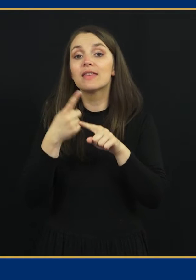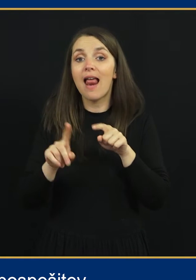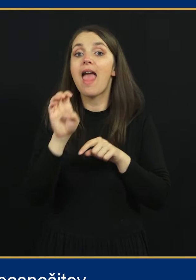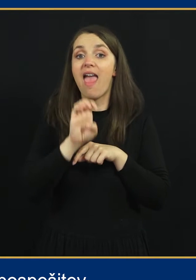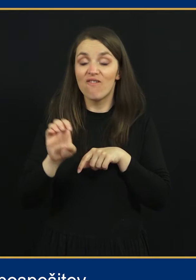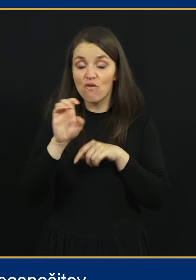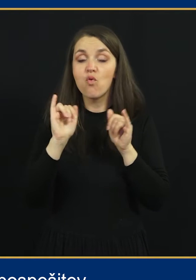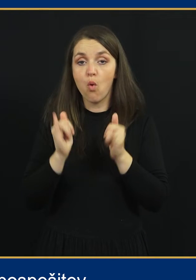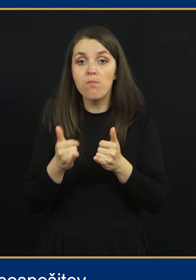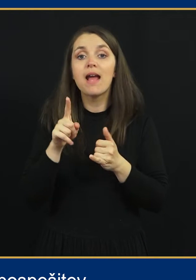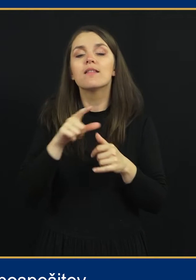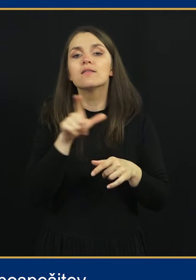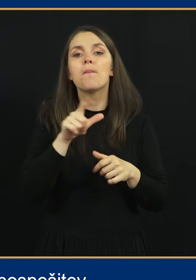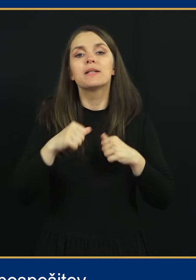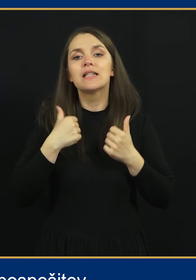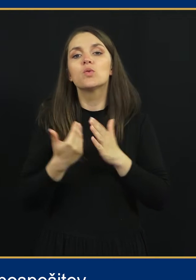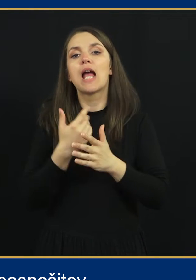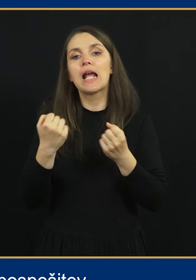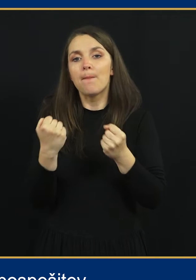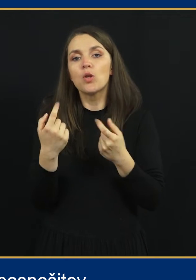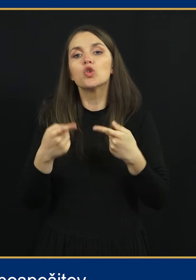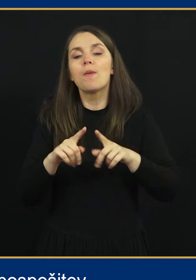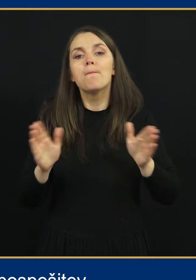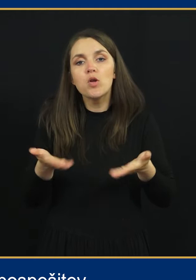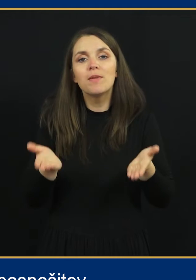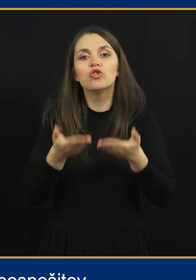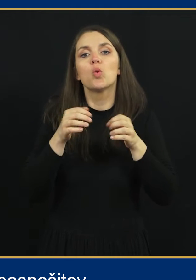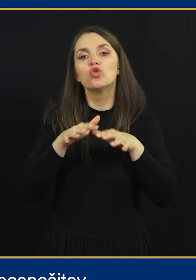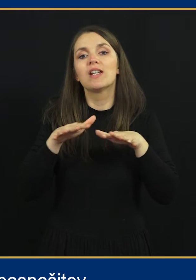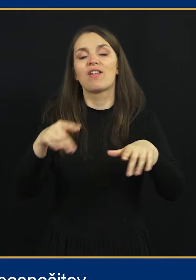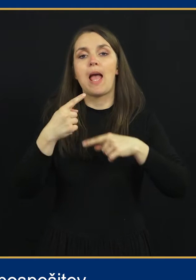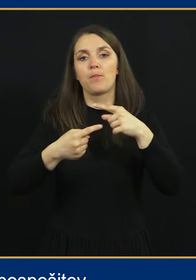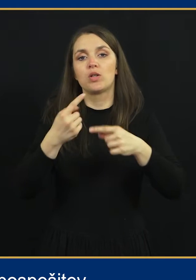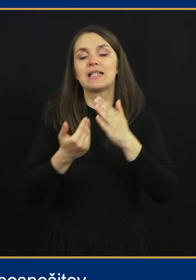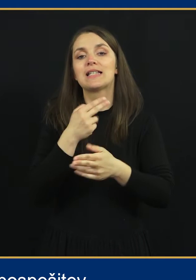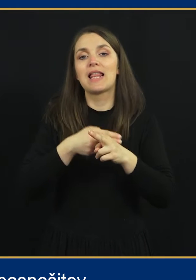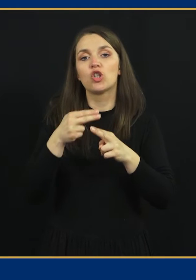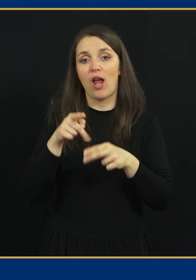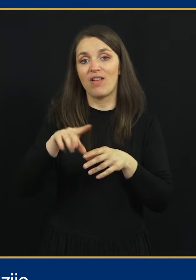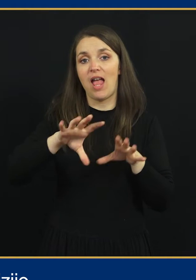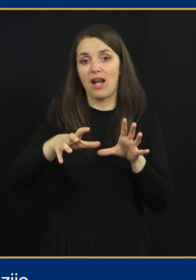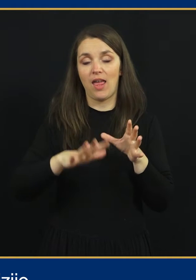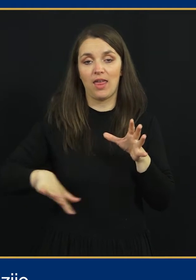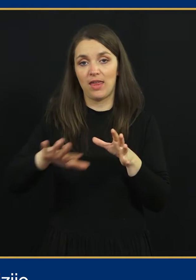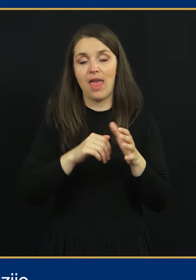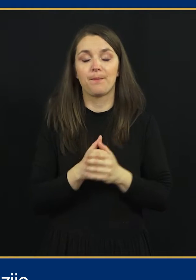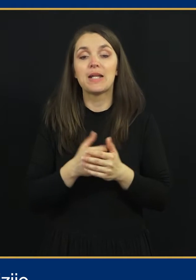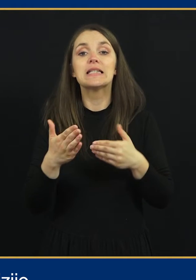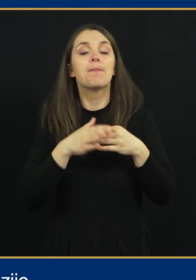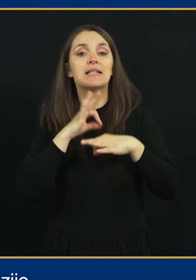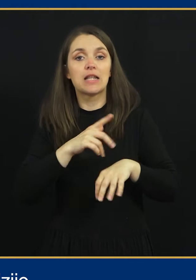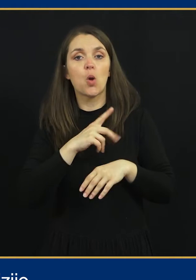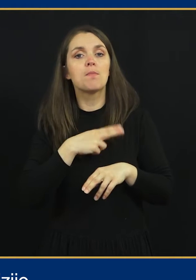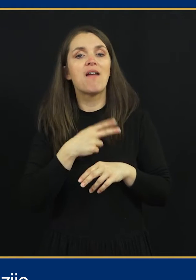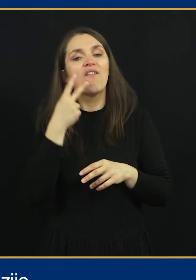Evrope in si prizadevata za krepitev oziroma pospešitev širitvenega procesa za države regije. S predsednikom deliva